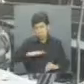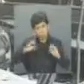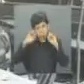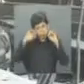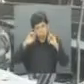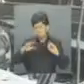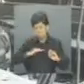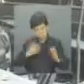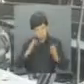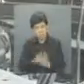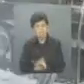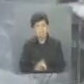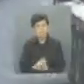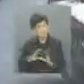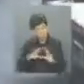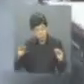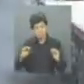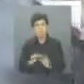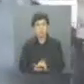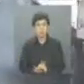สำหรับบ้านเรานะเงียบแต่ที่อื่นผมไม่รู